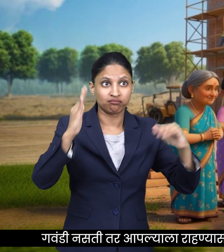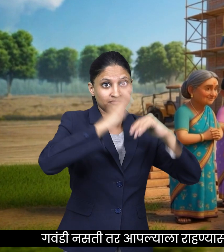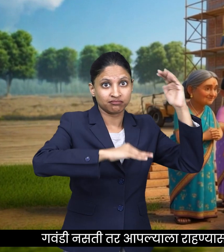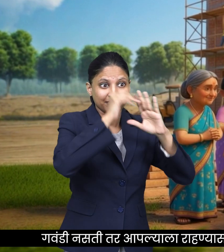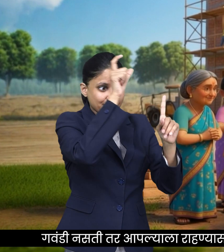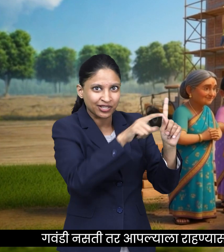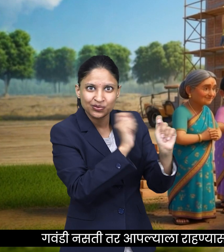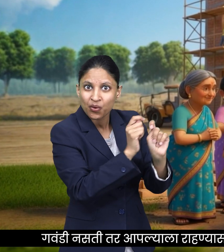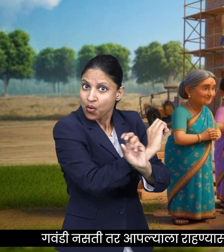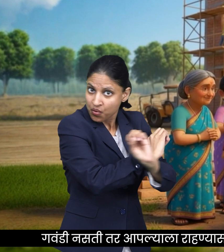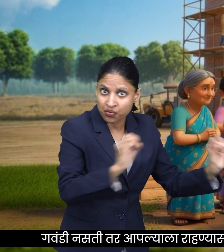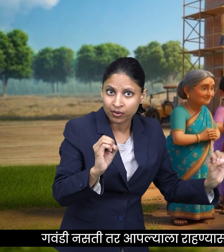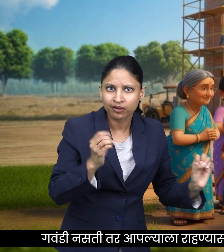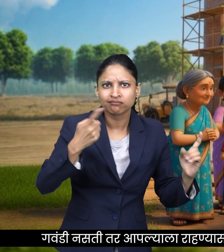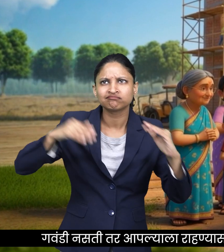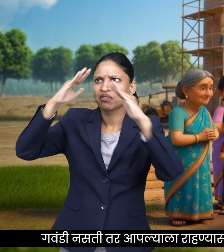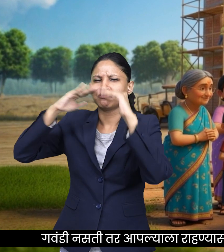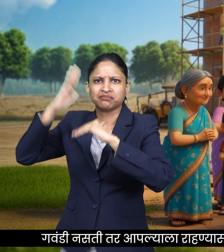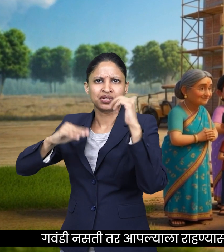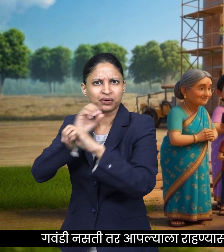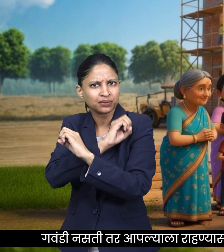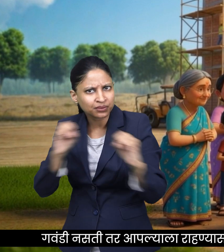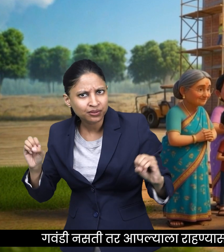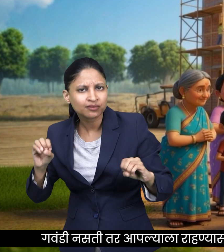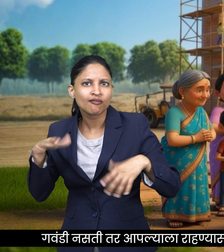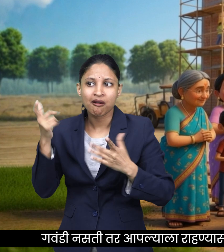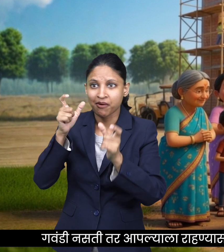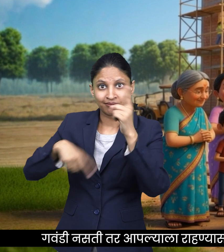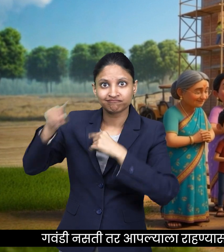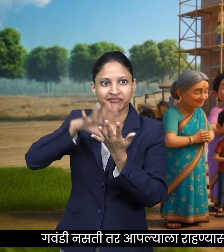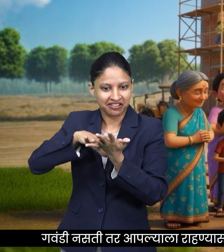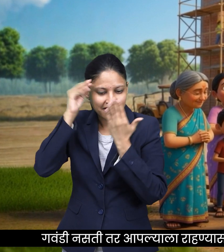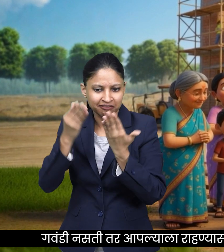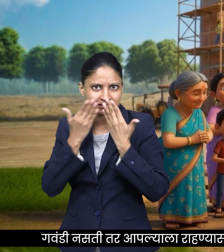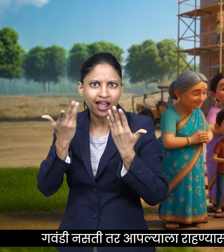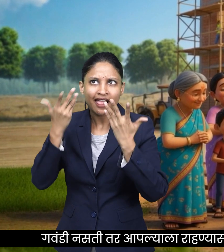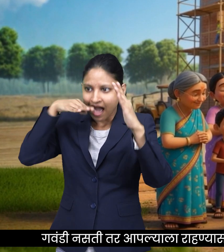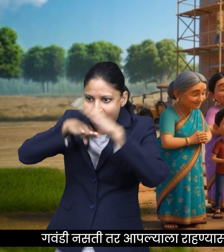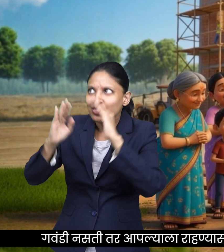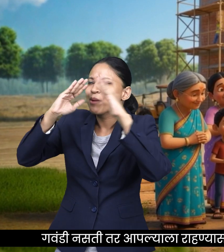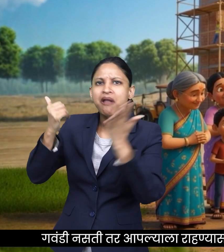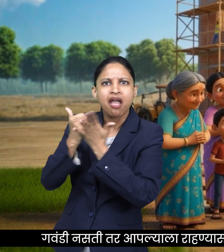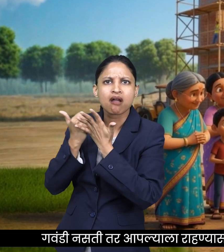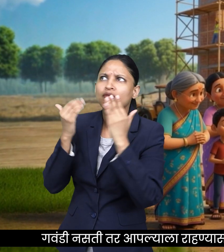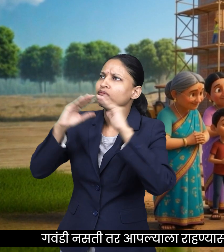गवंडी नसती तर आपल्याला राहण्यासाठी किंवा शिकण्यासाठी योग्य इमारती नसत्या.